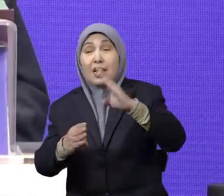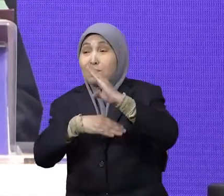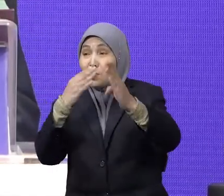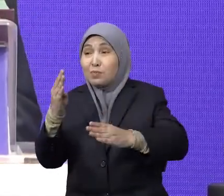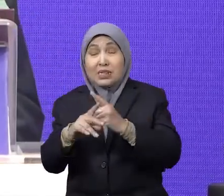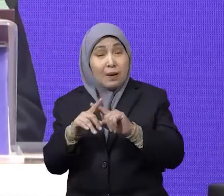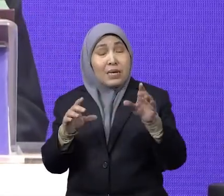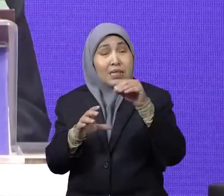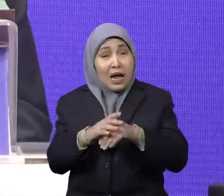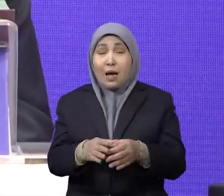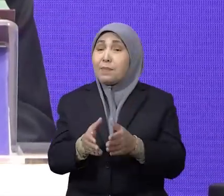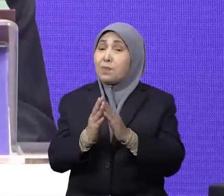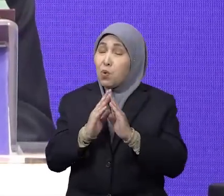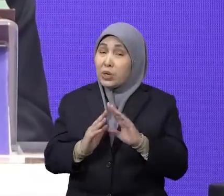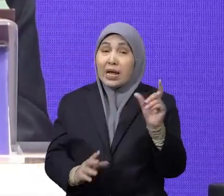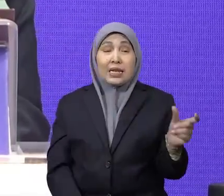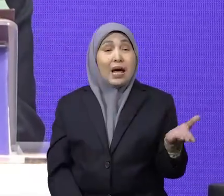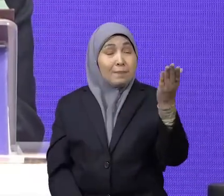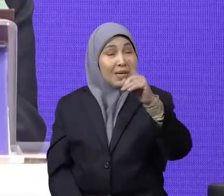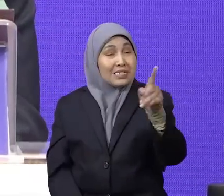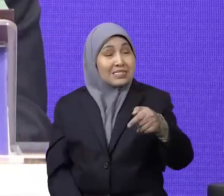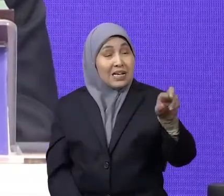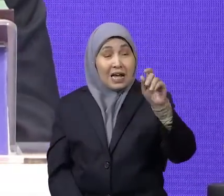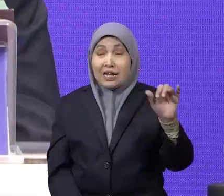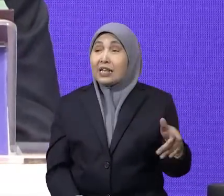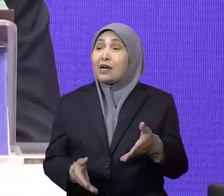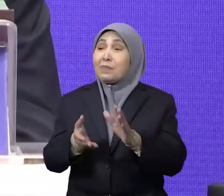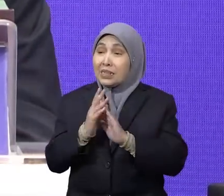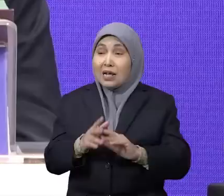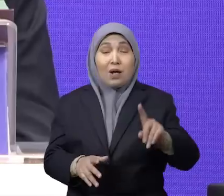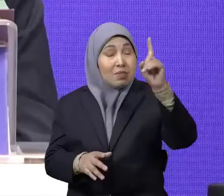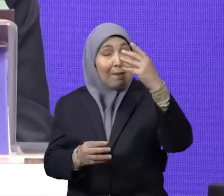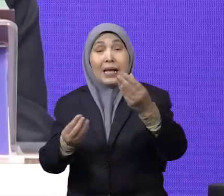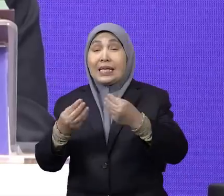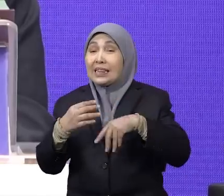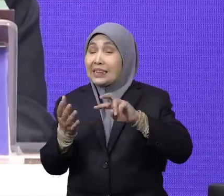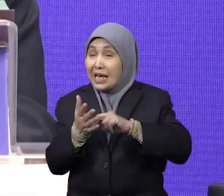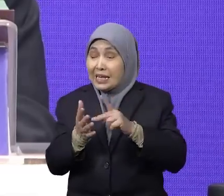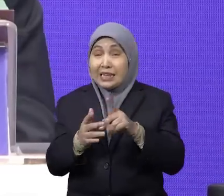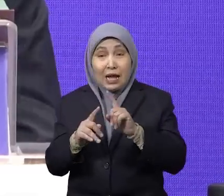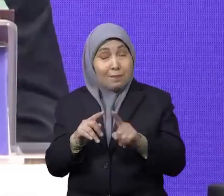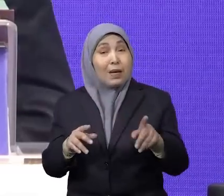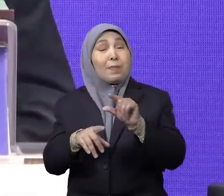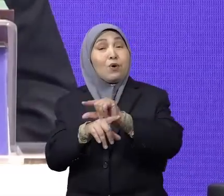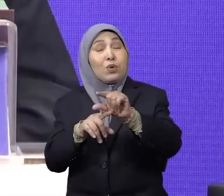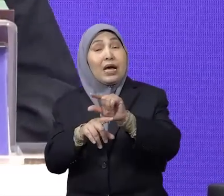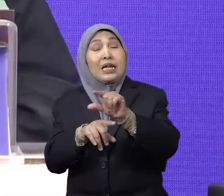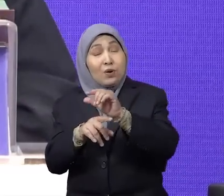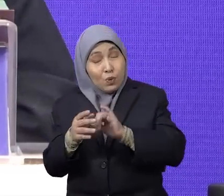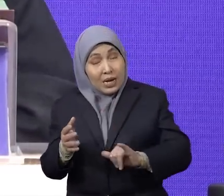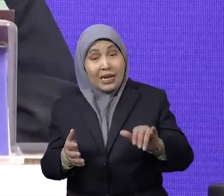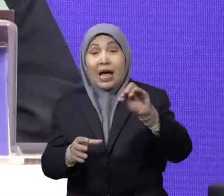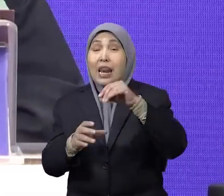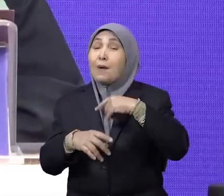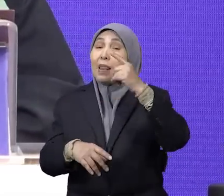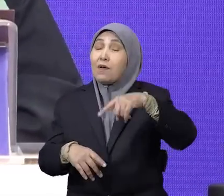sebagainya. Tapi dalam permohonan Nabi Zakaria ini, dia minta Allah Ta'ala bagikan dia tanda. Tetapi penggunaan yang digunakan